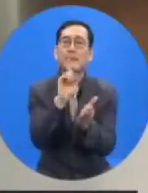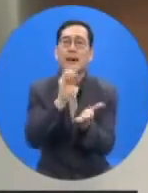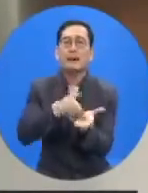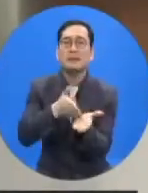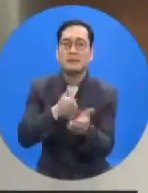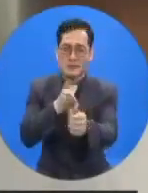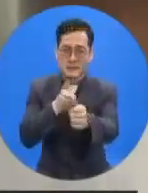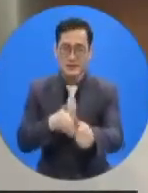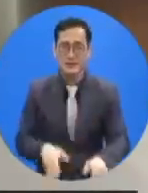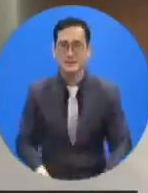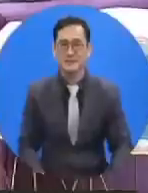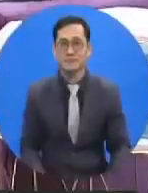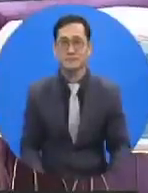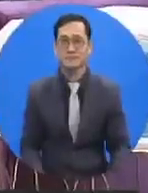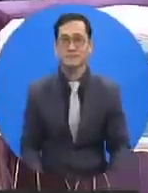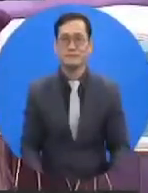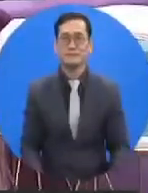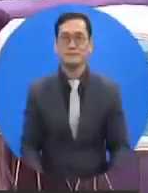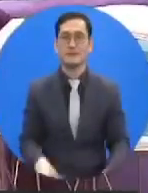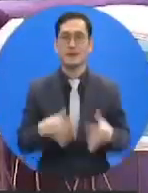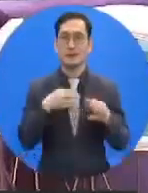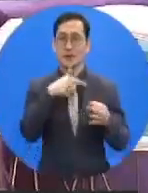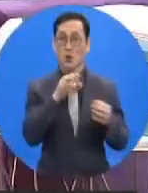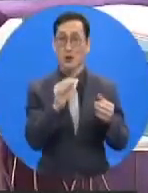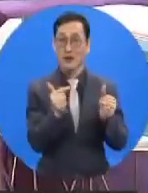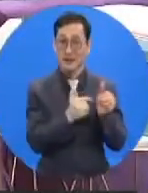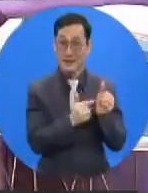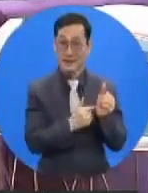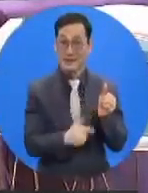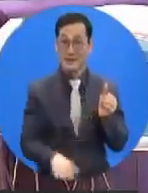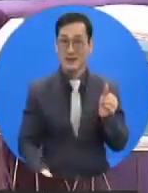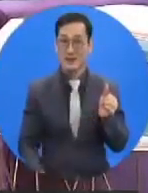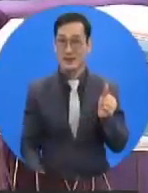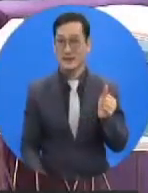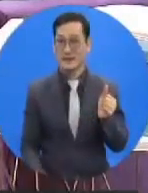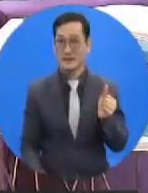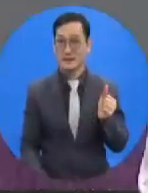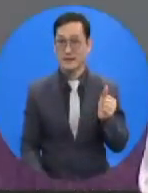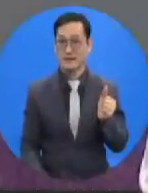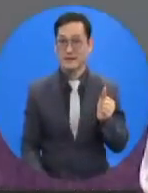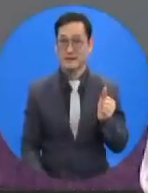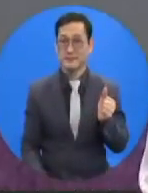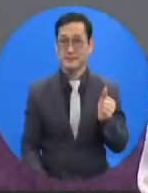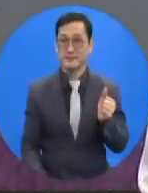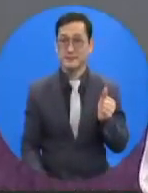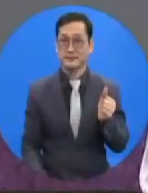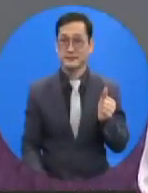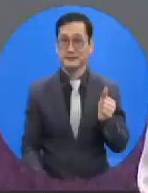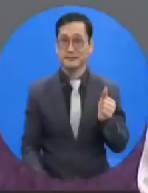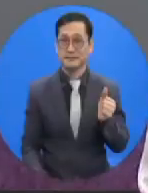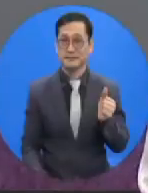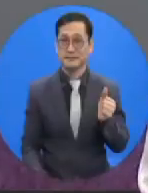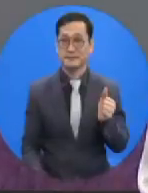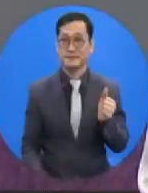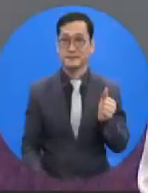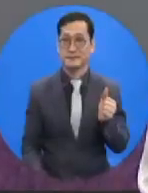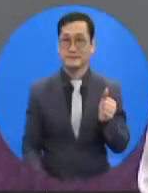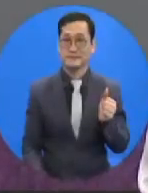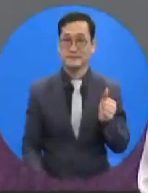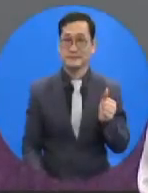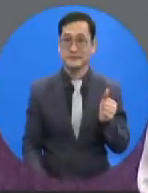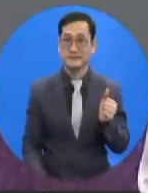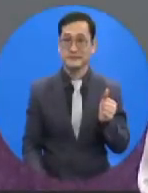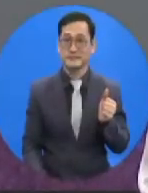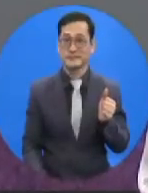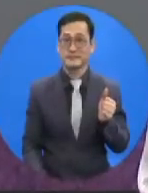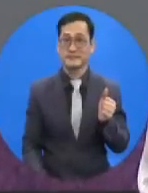김종인 선대위원장의 존재에 대해서 민주당이 뭐 발끈했다라는 아까 말씀 주셨는데요. 왜냐하면 발끈하지 않았다는 건 제가